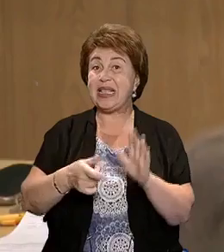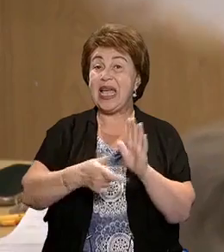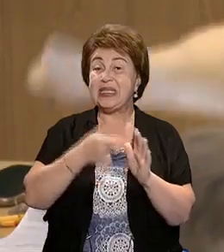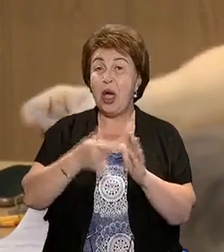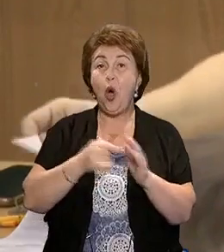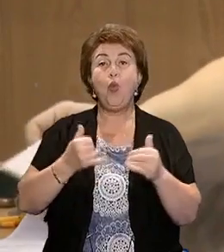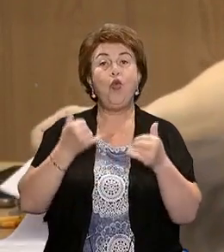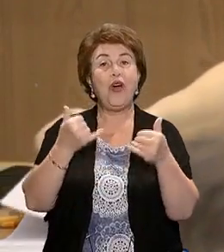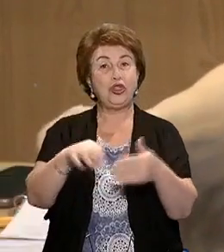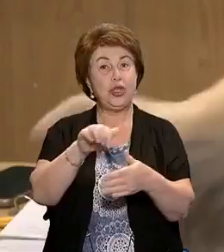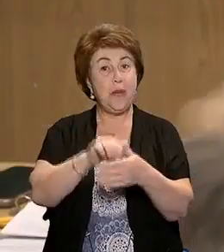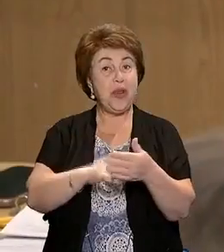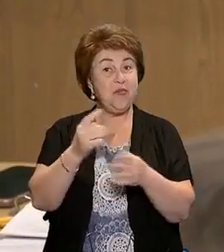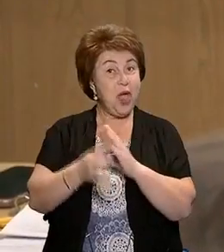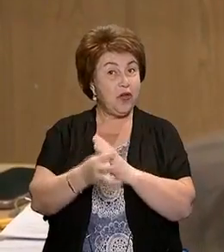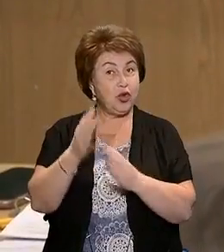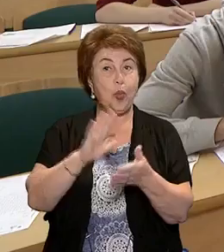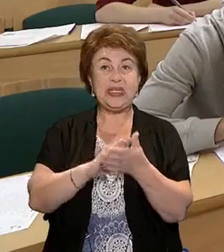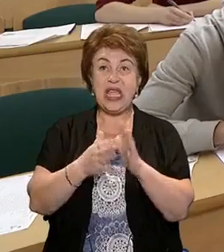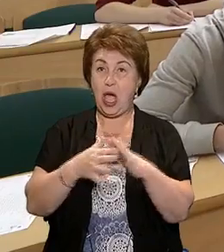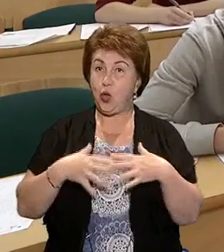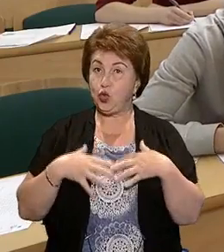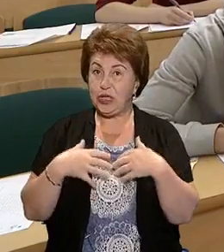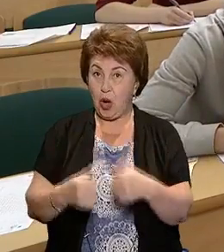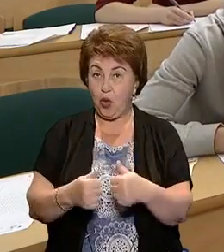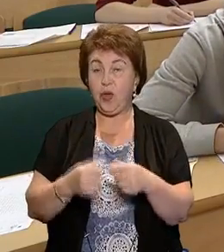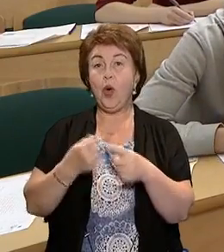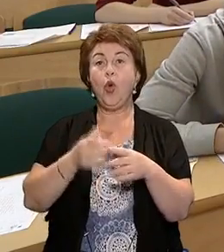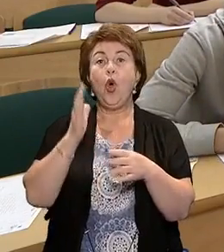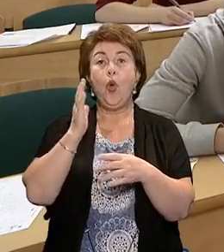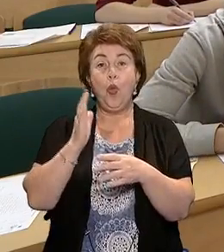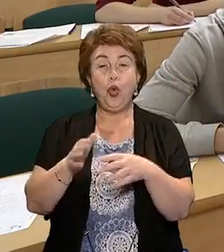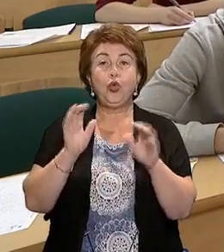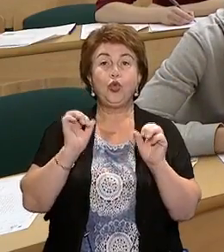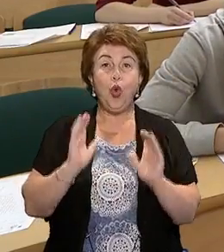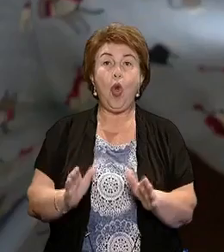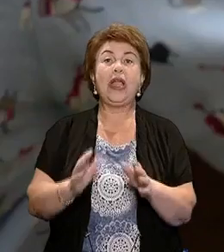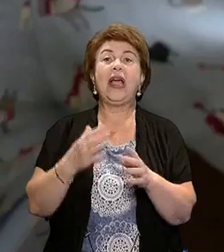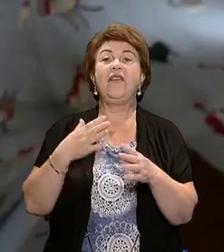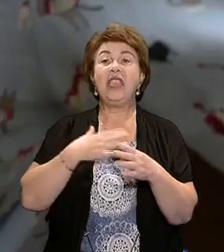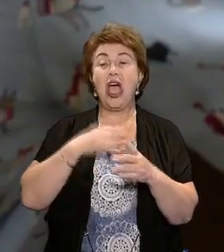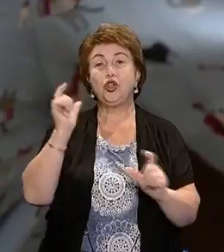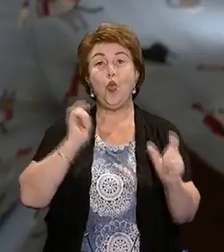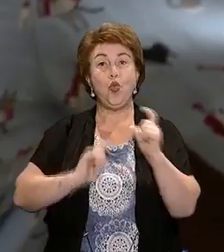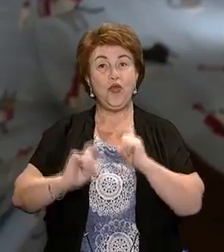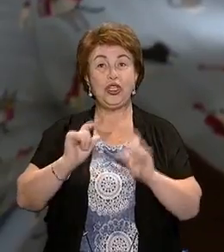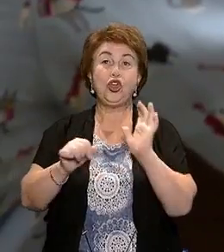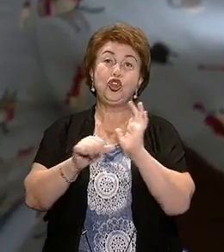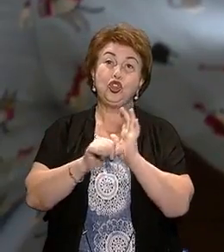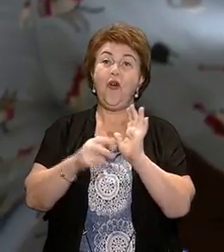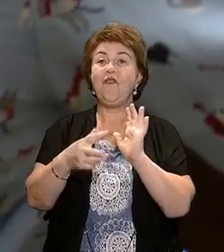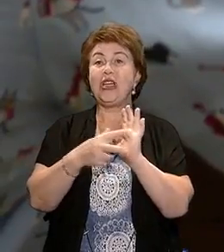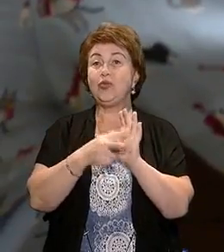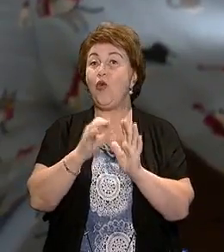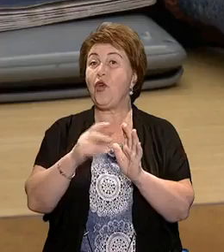по уважительной причине. В первую очередь по состоянию здоровья. Сдавать испытания в резервные дни можно будет только в Белгосуниверситете 6 и